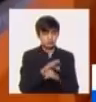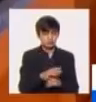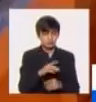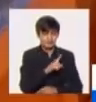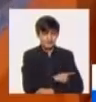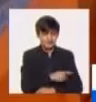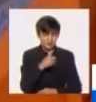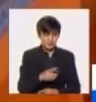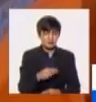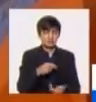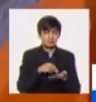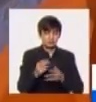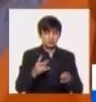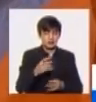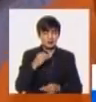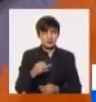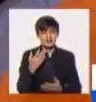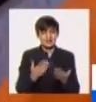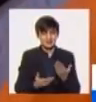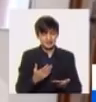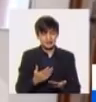необходимости. И